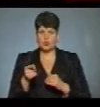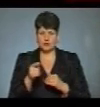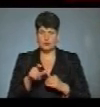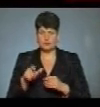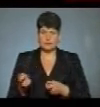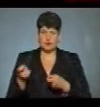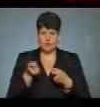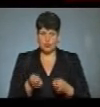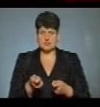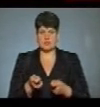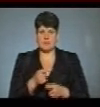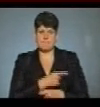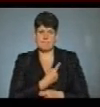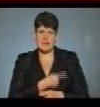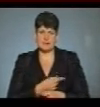підвозять медиків на роботу.